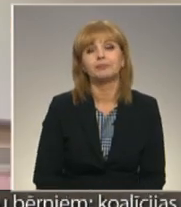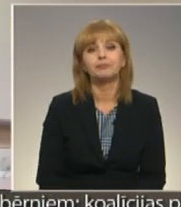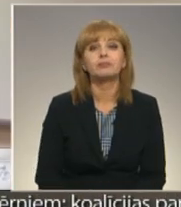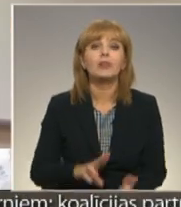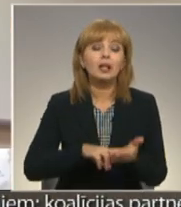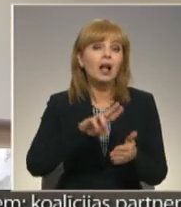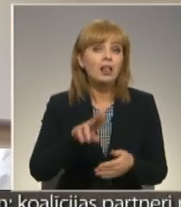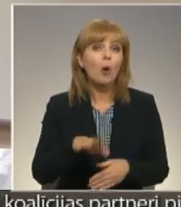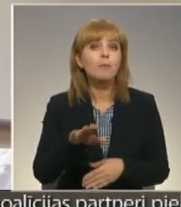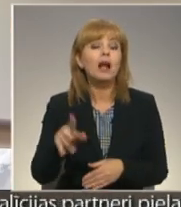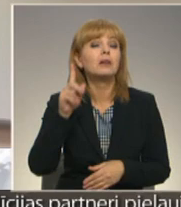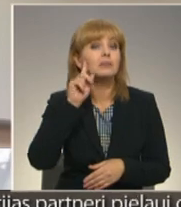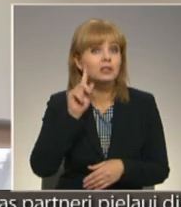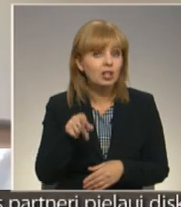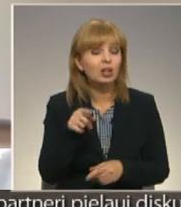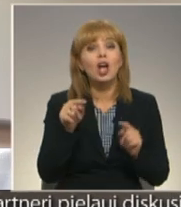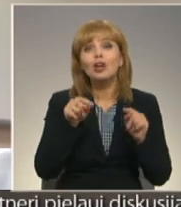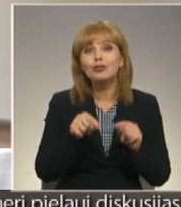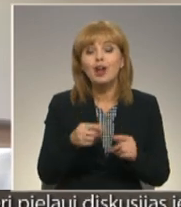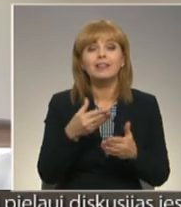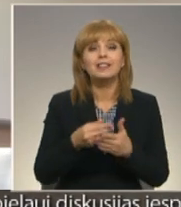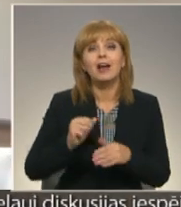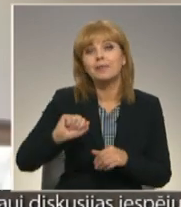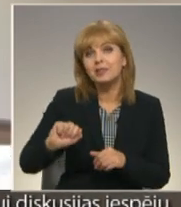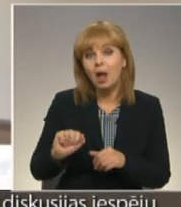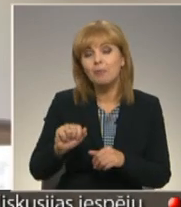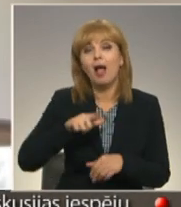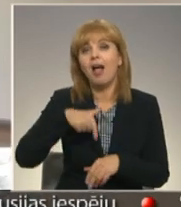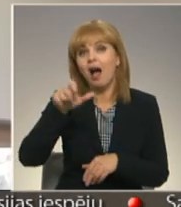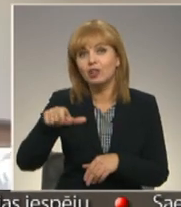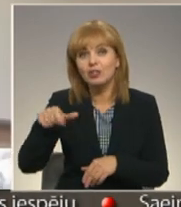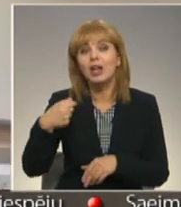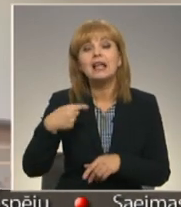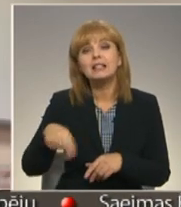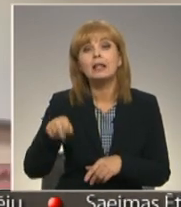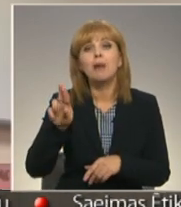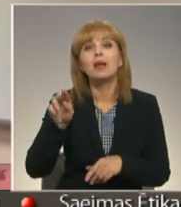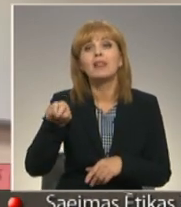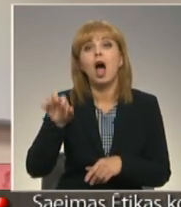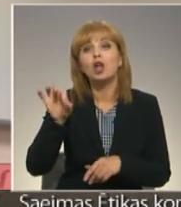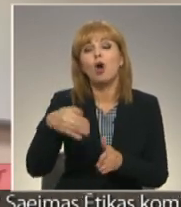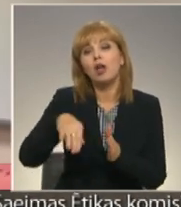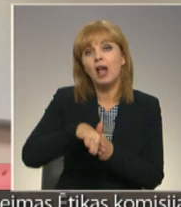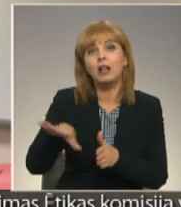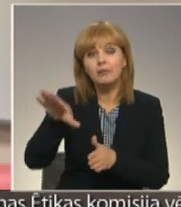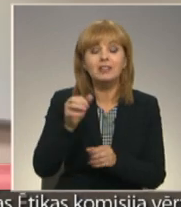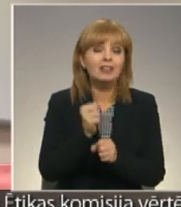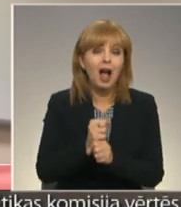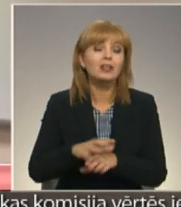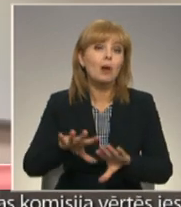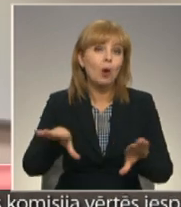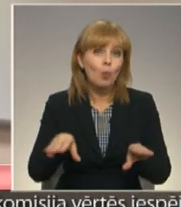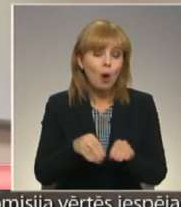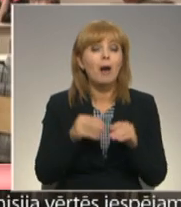Mums jāļauj bērniem zināt, ka mēs esam šeit ar saviem sabiedrotajiem latviešiem un citām NATO dalību valstīm, ka mēs strādājam kopā un strādājam